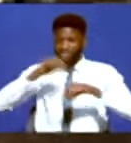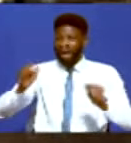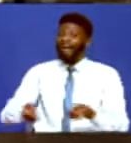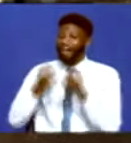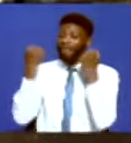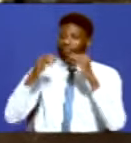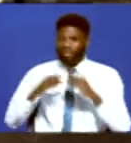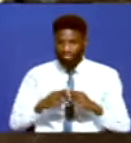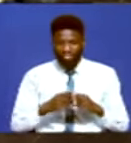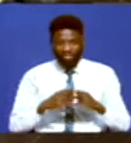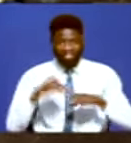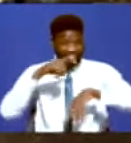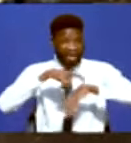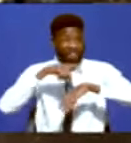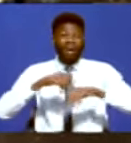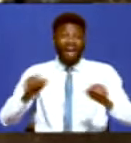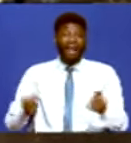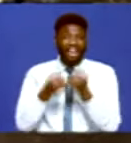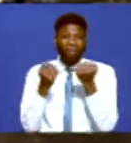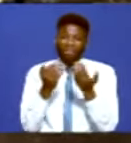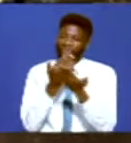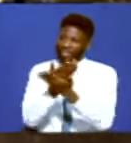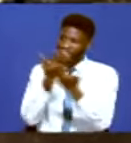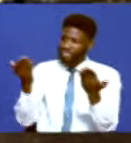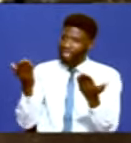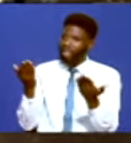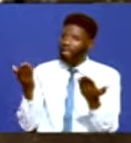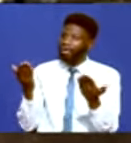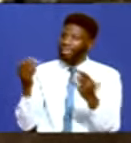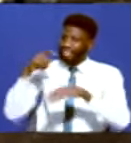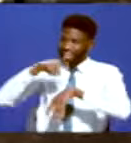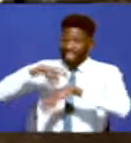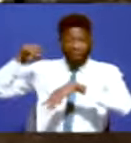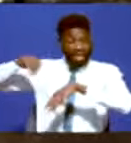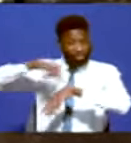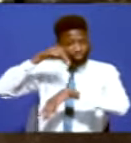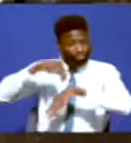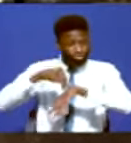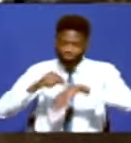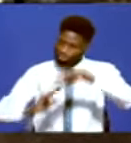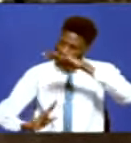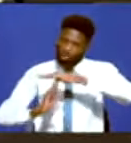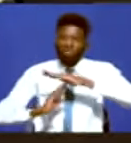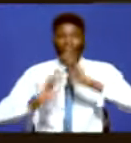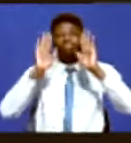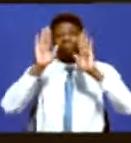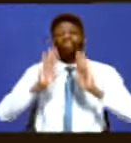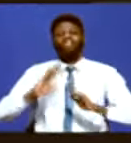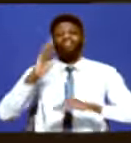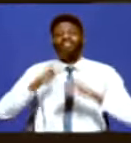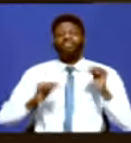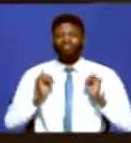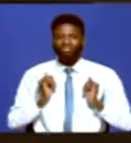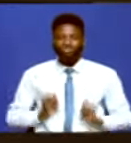there come a time when the nation is more important than an individual.